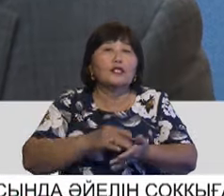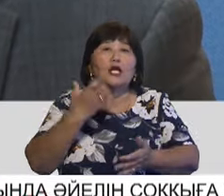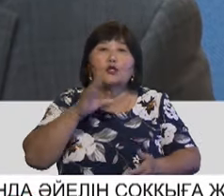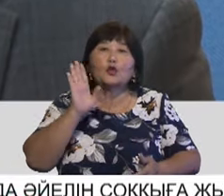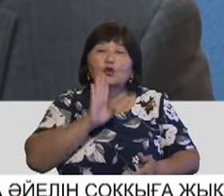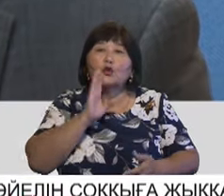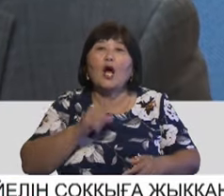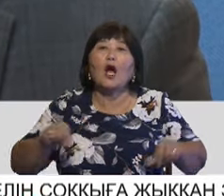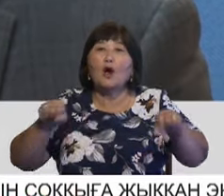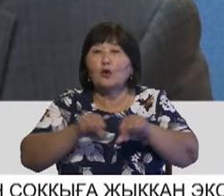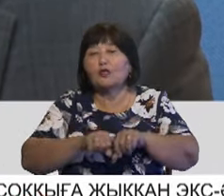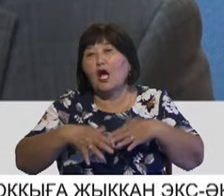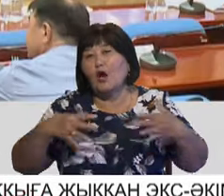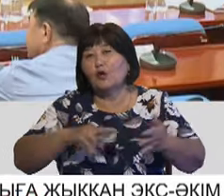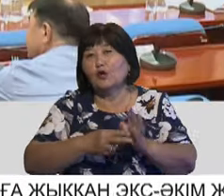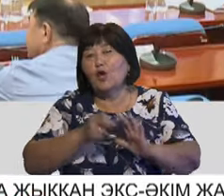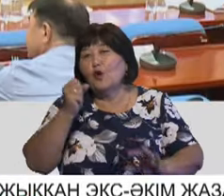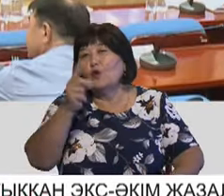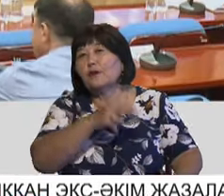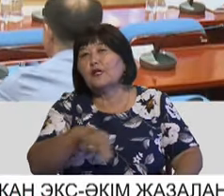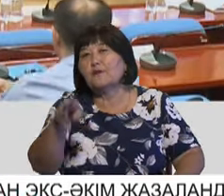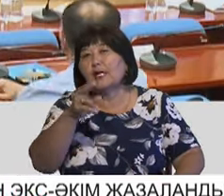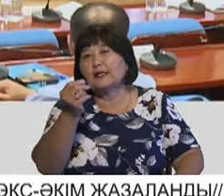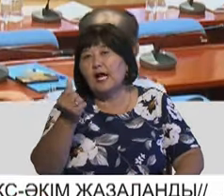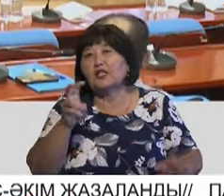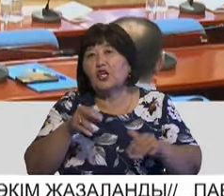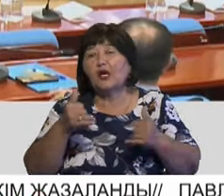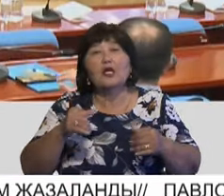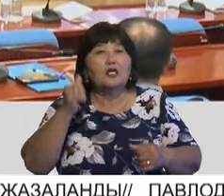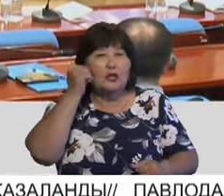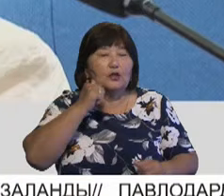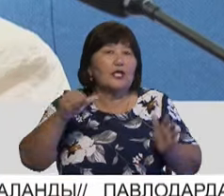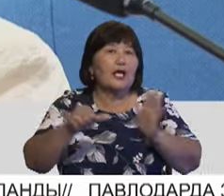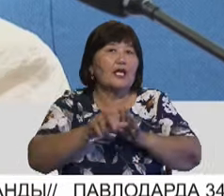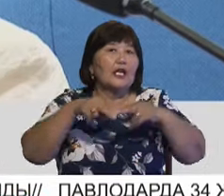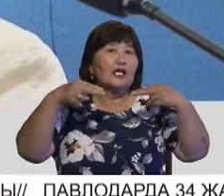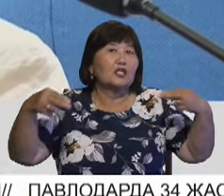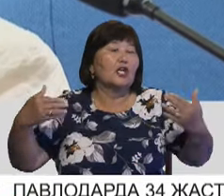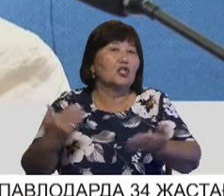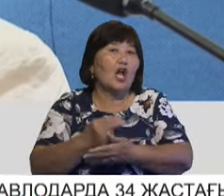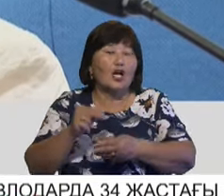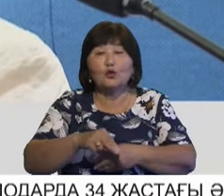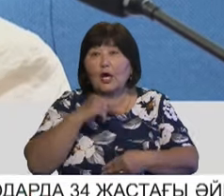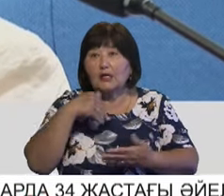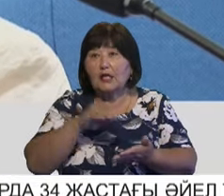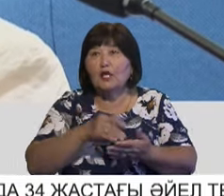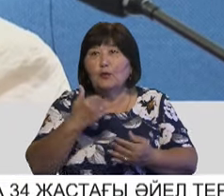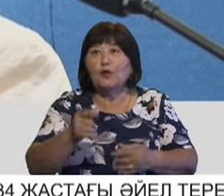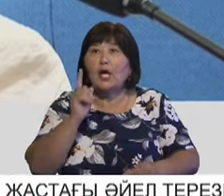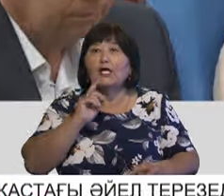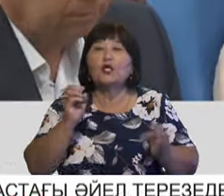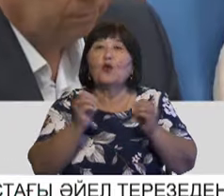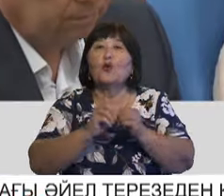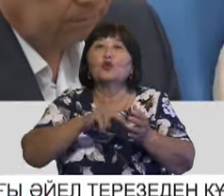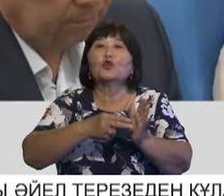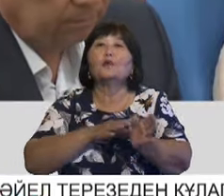жүйесіне қосылады. Ауқымды жобаға 11 миллиард теңге қаржы қаралған. Тозығы жеткен электр желілерін жаңғырту да назарда. Бұл ретте әзірге 10